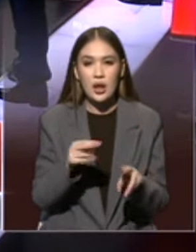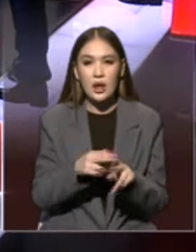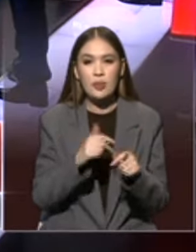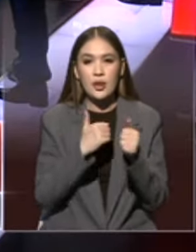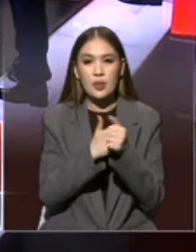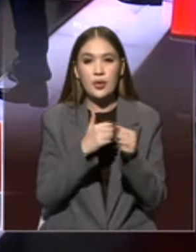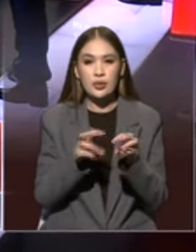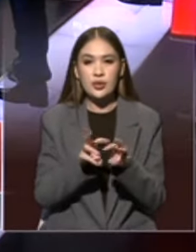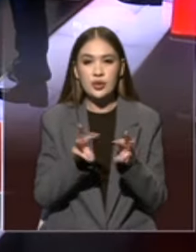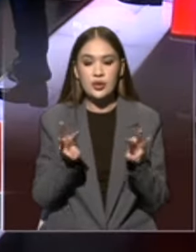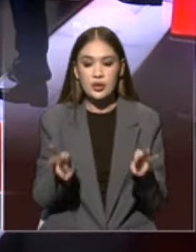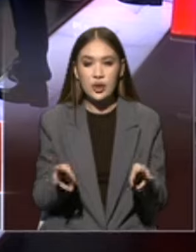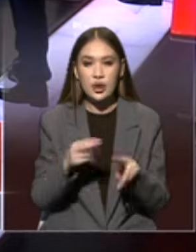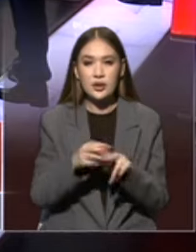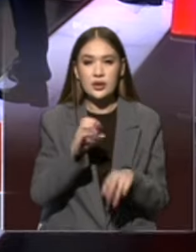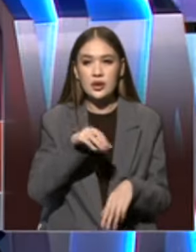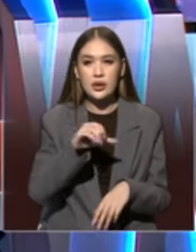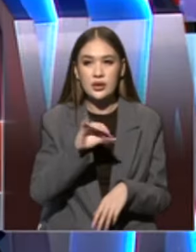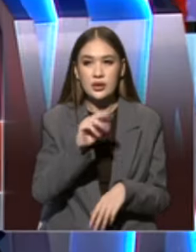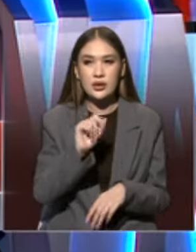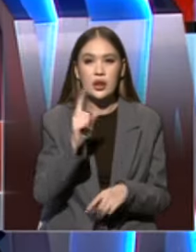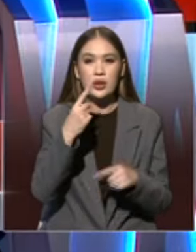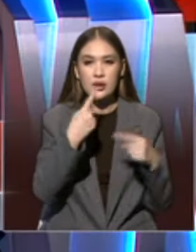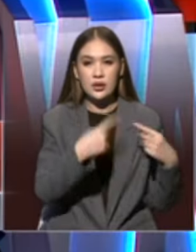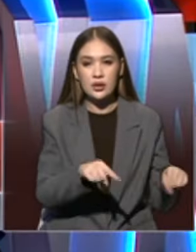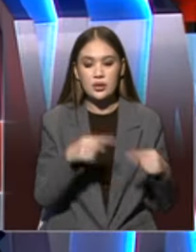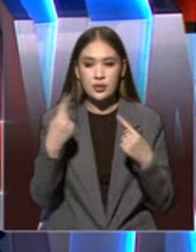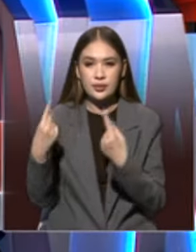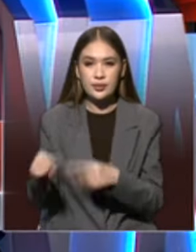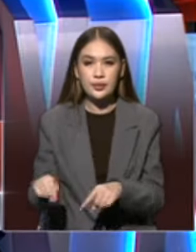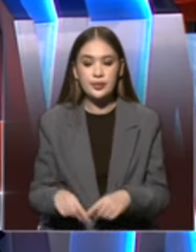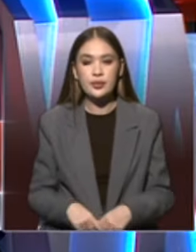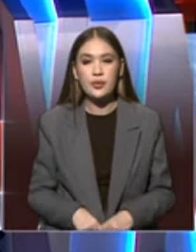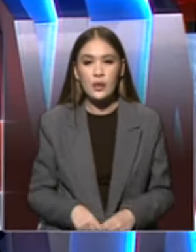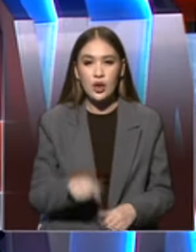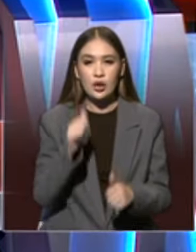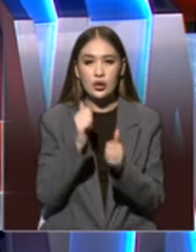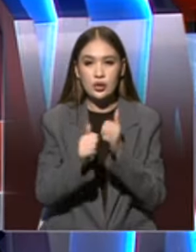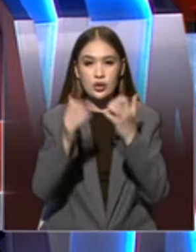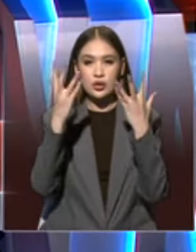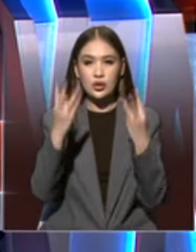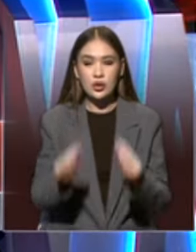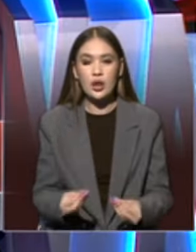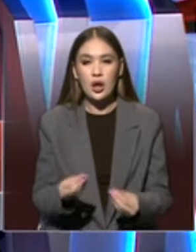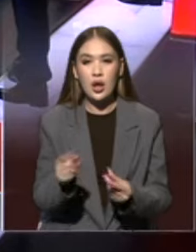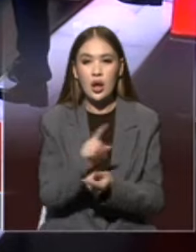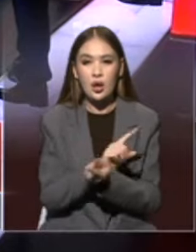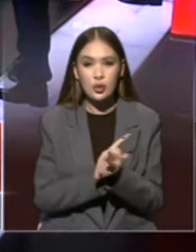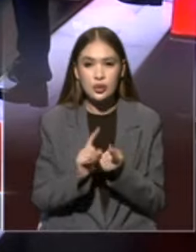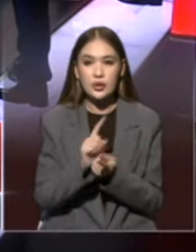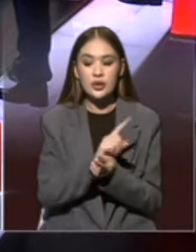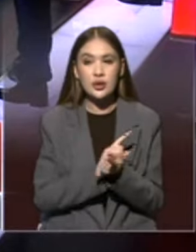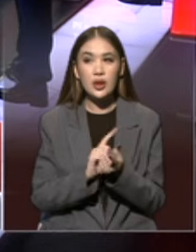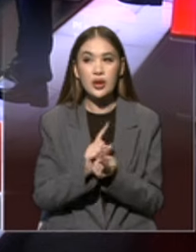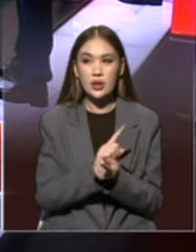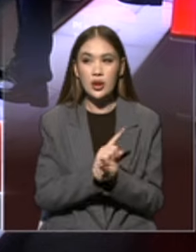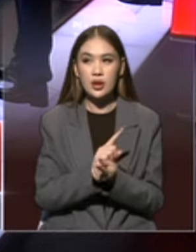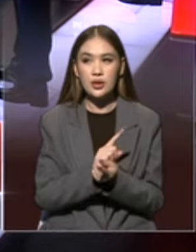премьер-министрдің орынбасарының статистикасы неге сәйкес келмей жатыр? Енді күніге ауысады ол. Біз күніге не